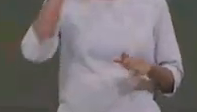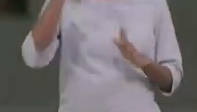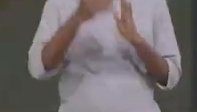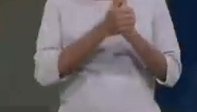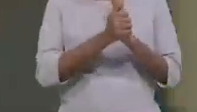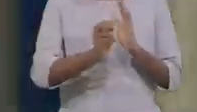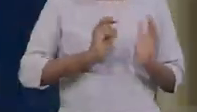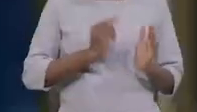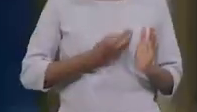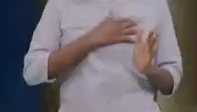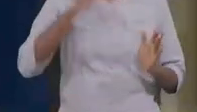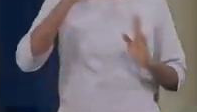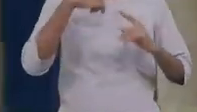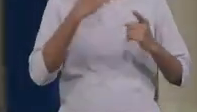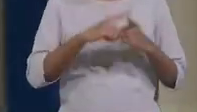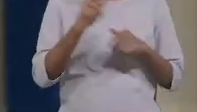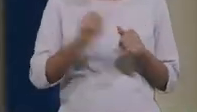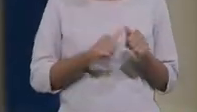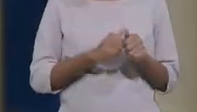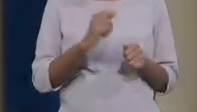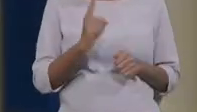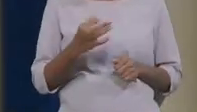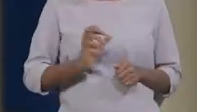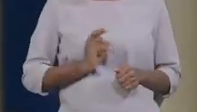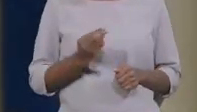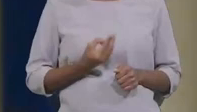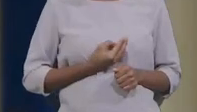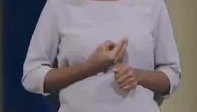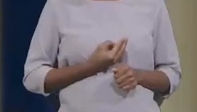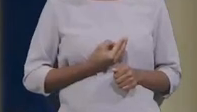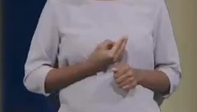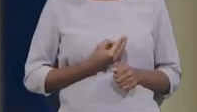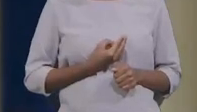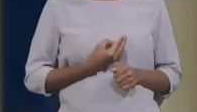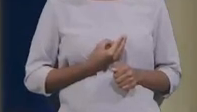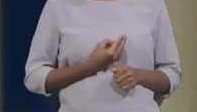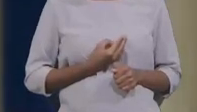il nous équipe et il dit à chacun de nous.